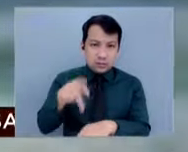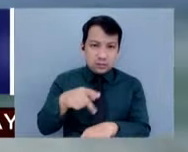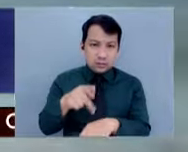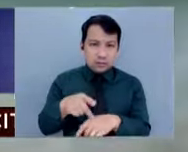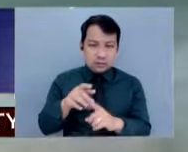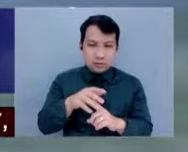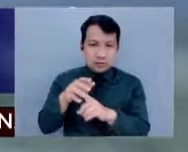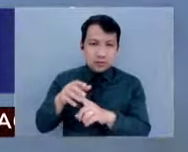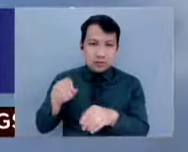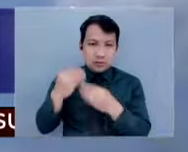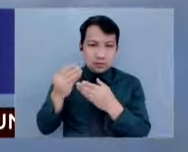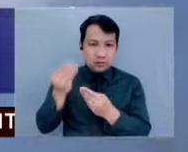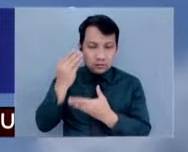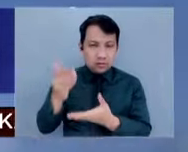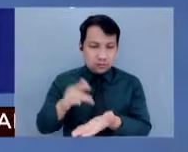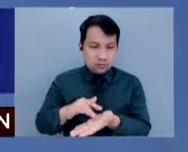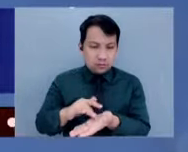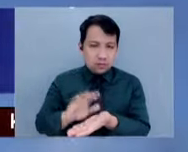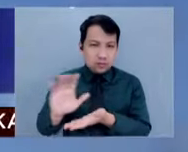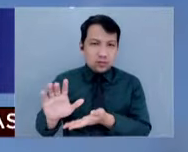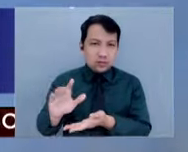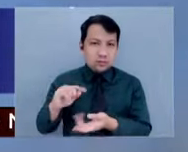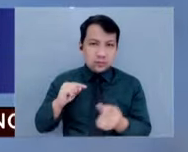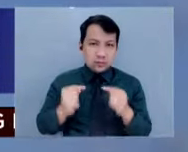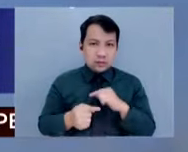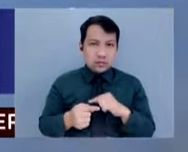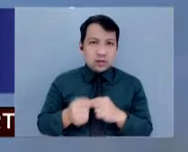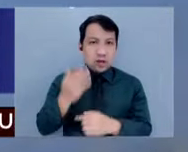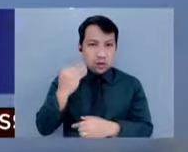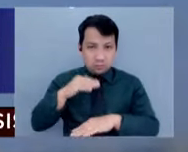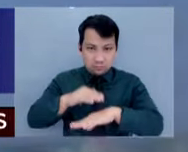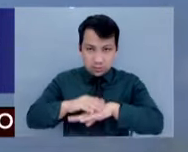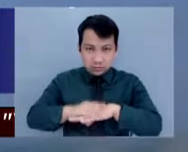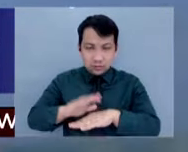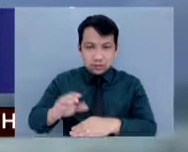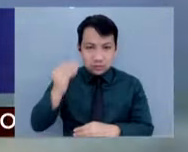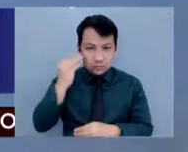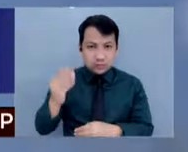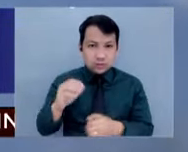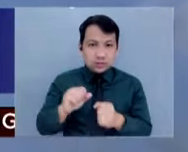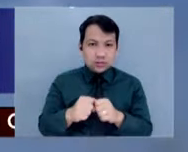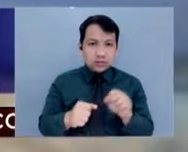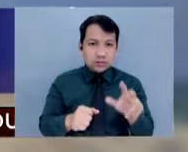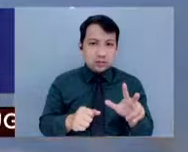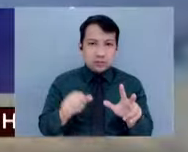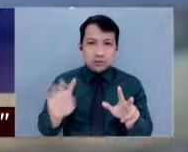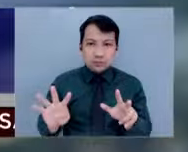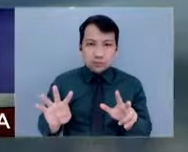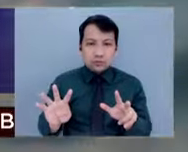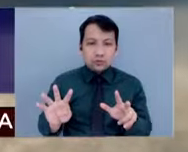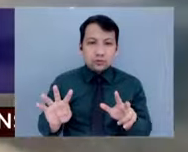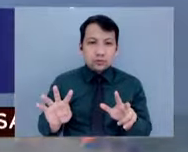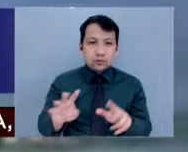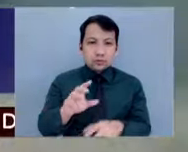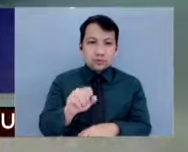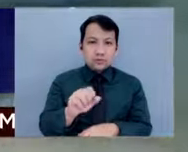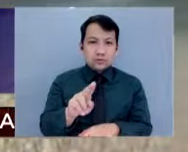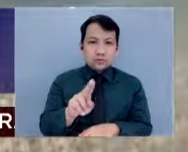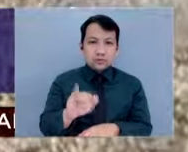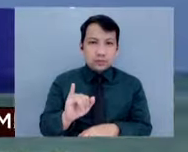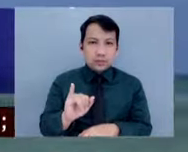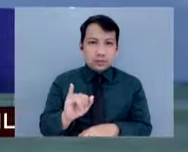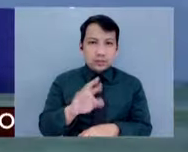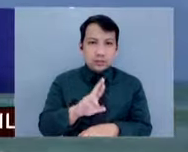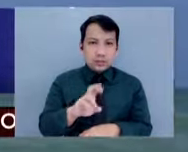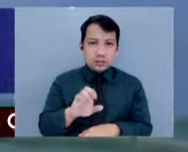ng paunang lunas ang mga sugatan. Malapit lang ang Sandy Key 3 at Sandy Key 4 sa Subi Reef na inaangkin din ng